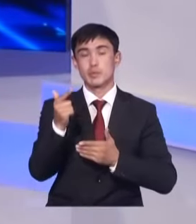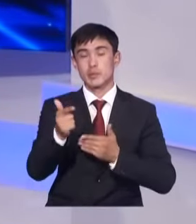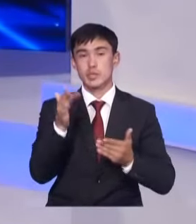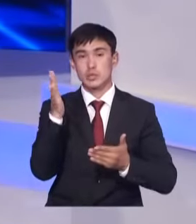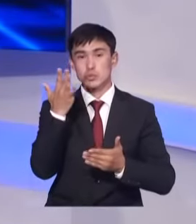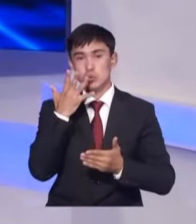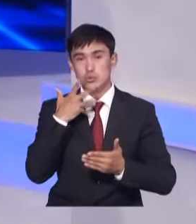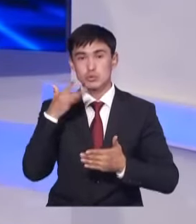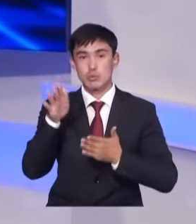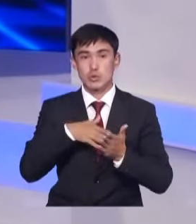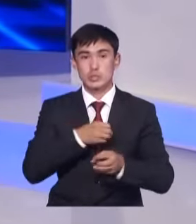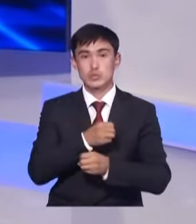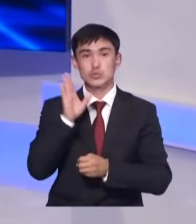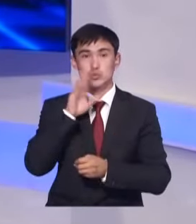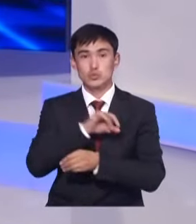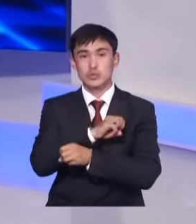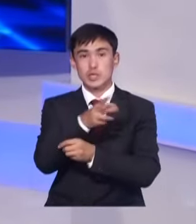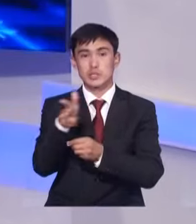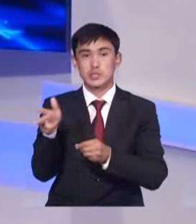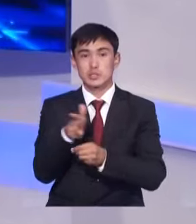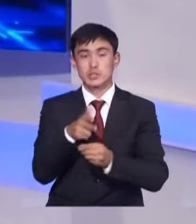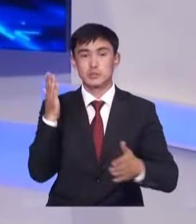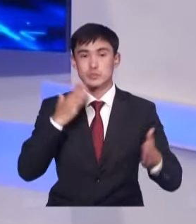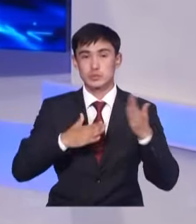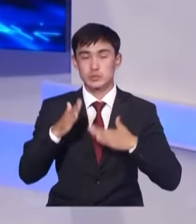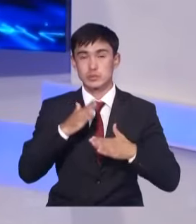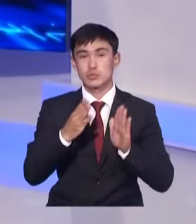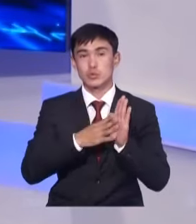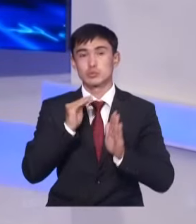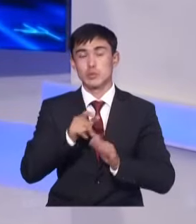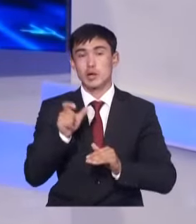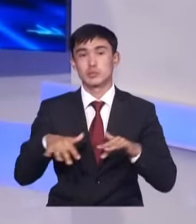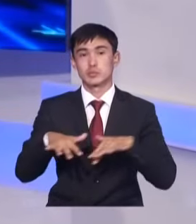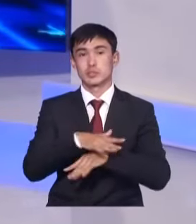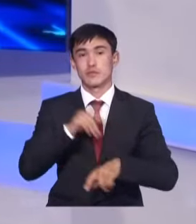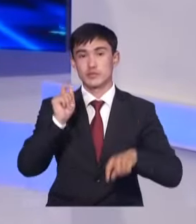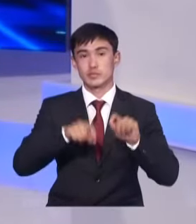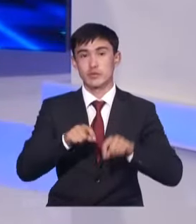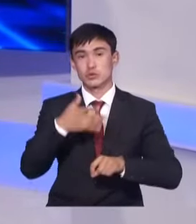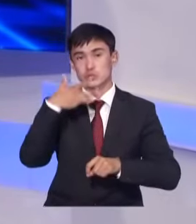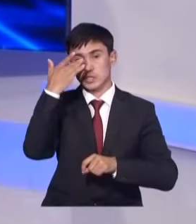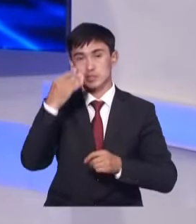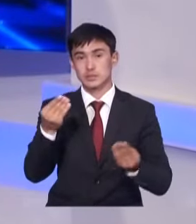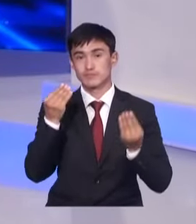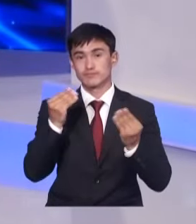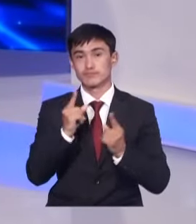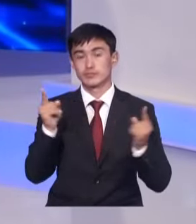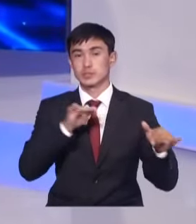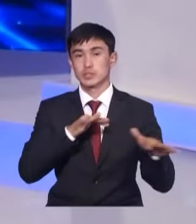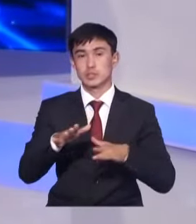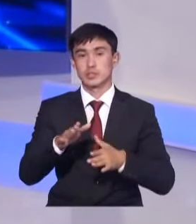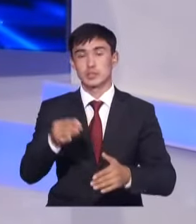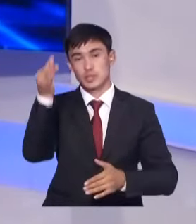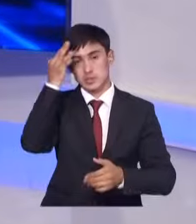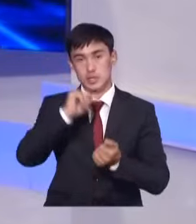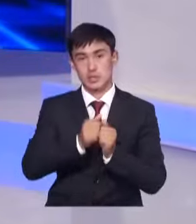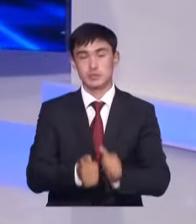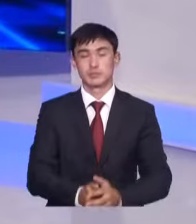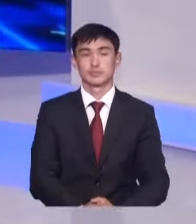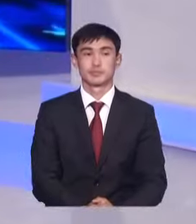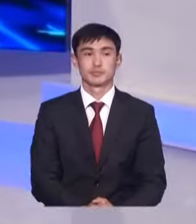су шашып, жастар саябағын думанға бөледі. 9000 адам жиналған бұл фестиваль осы жаздың ең ауқымды шарасы ретінде есте қалды.